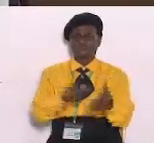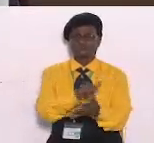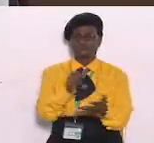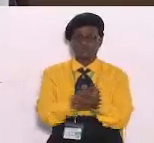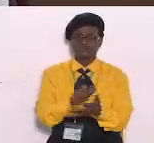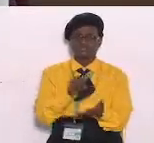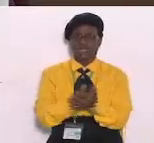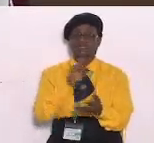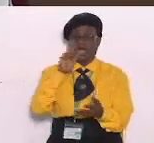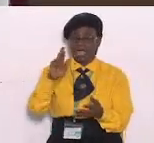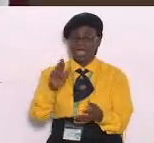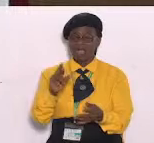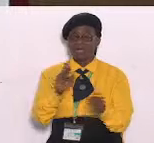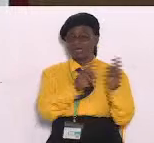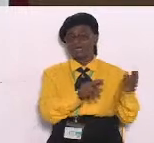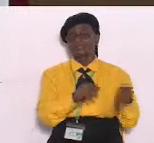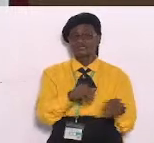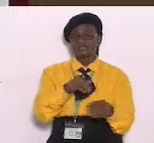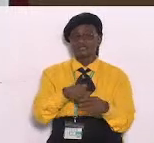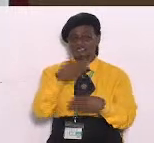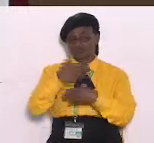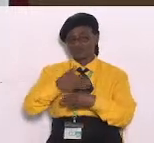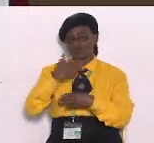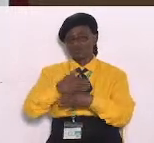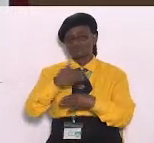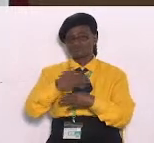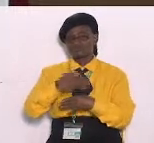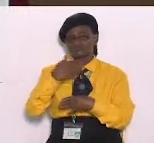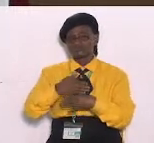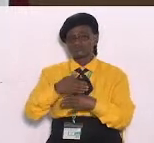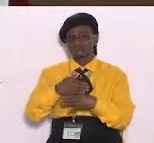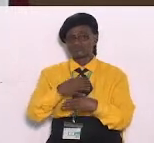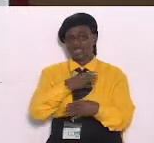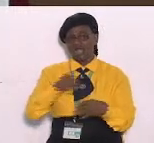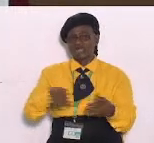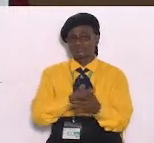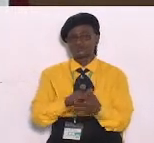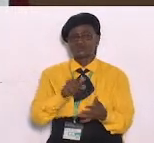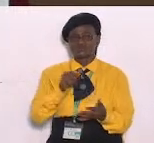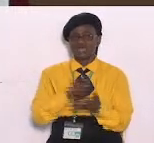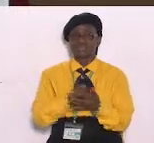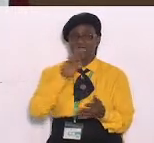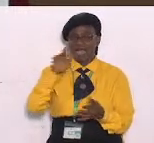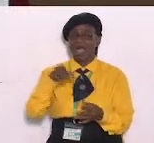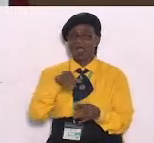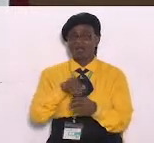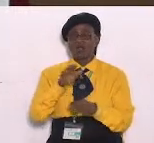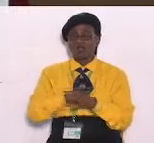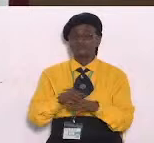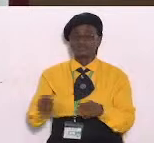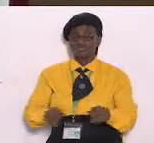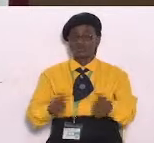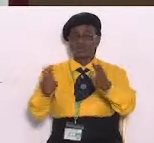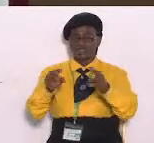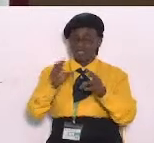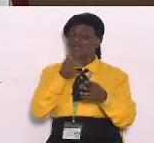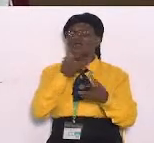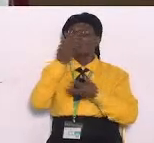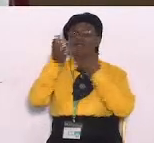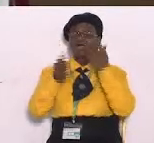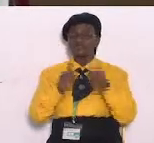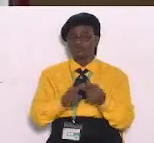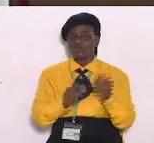9 d'accord ceux qui sont déjà devant et ceux qui sont encore en